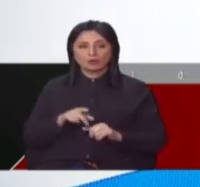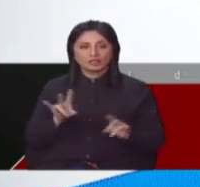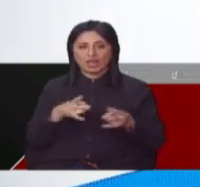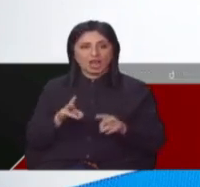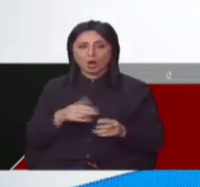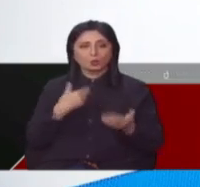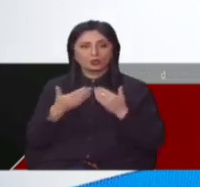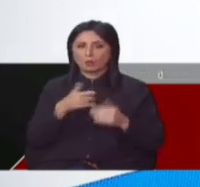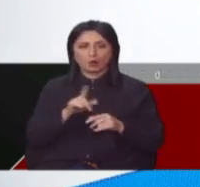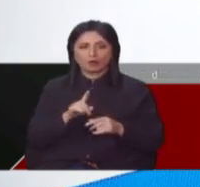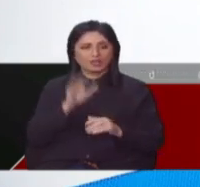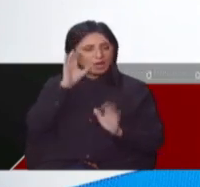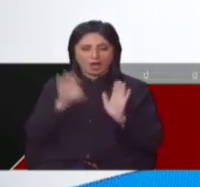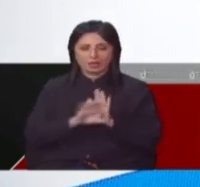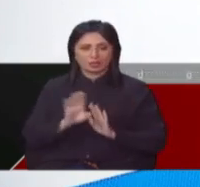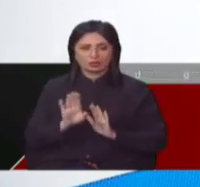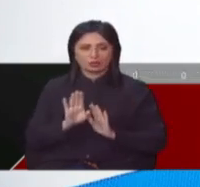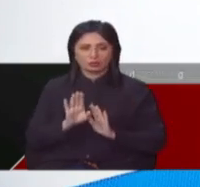უნდა მოგმართოთ.